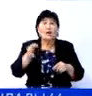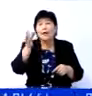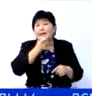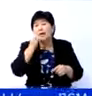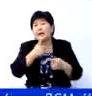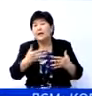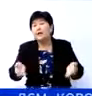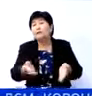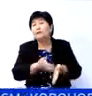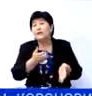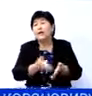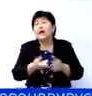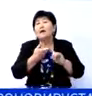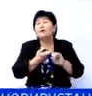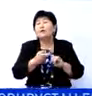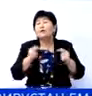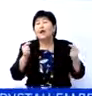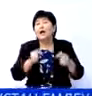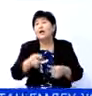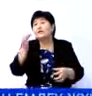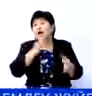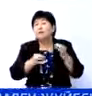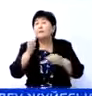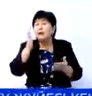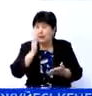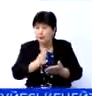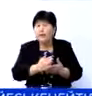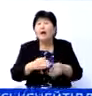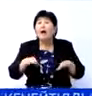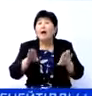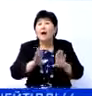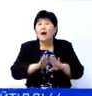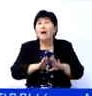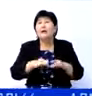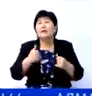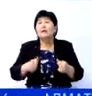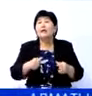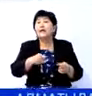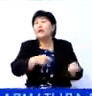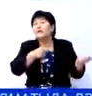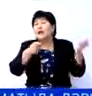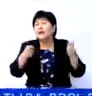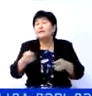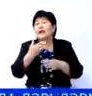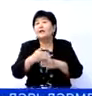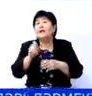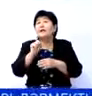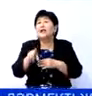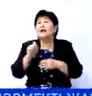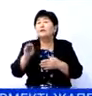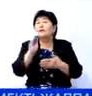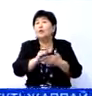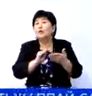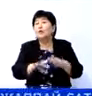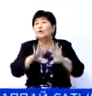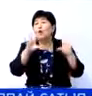дәрі-дәрмектің тапшылығы. Вирусқа қарсы препараттар бар, алайда дистрибьюторлар тарапынан тапсырыста көрсетілген